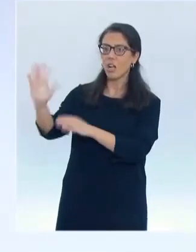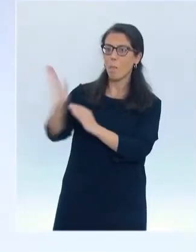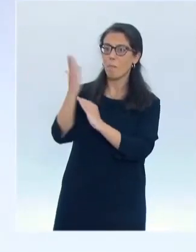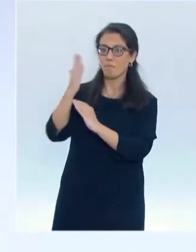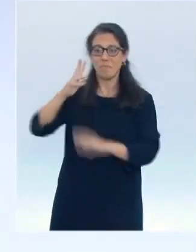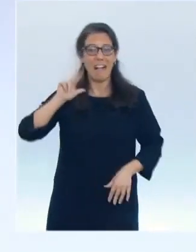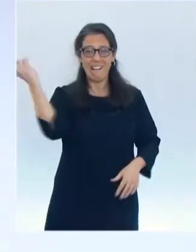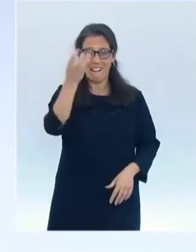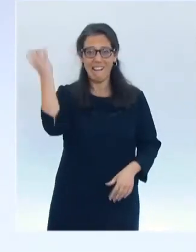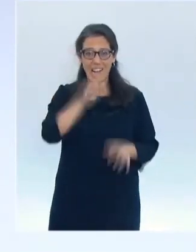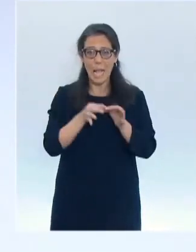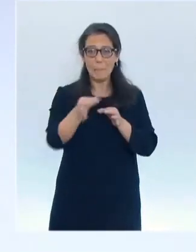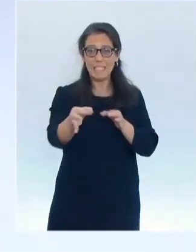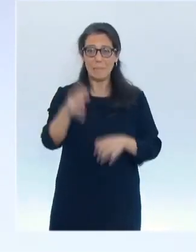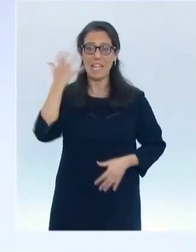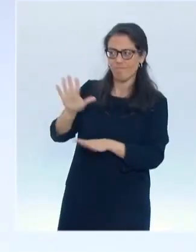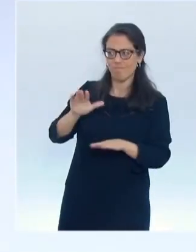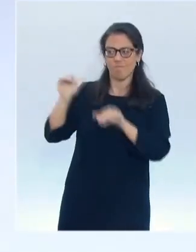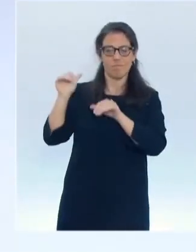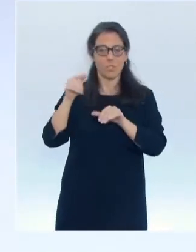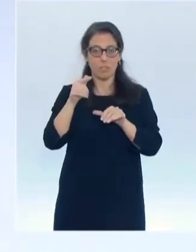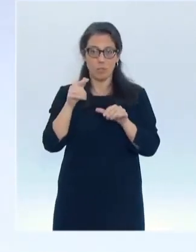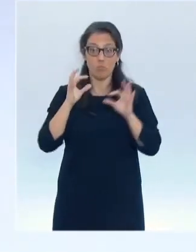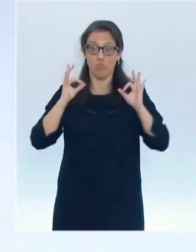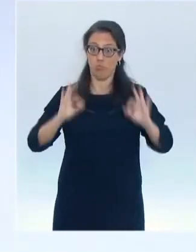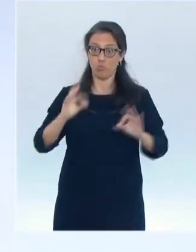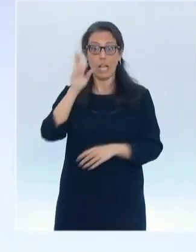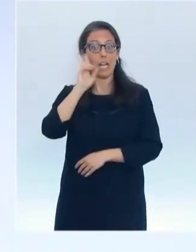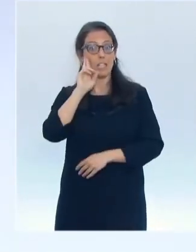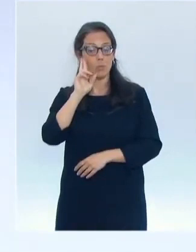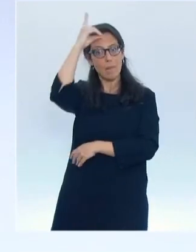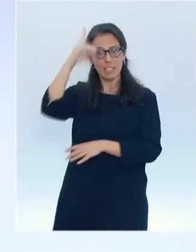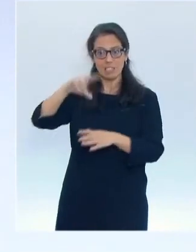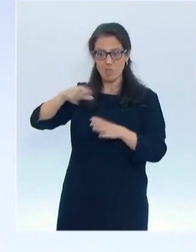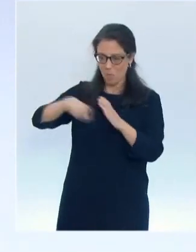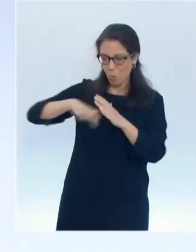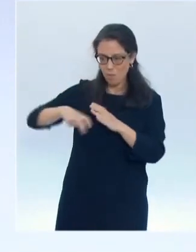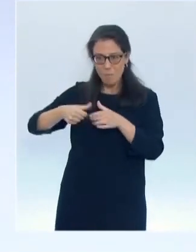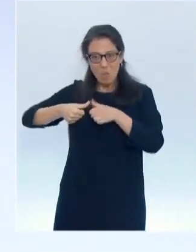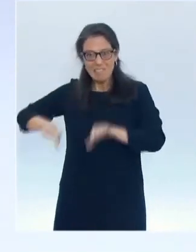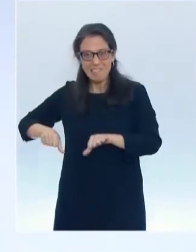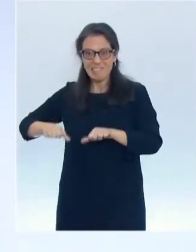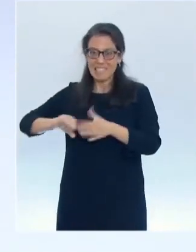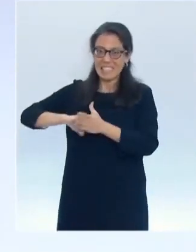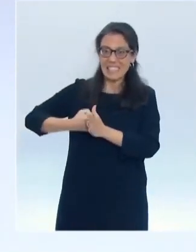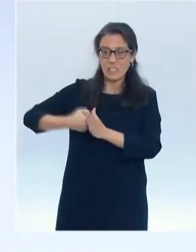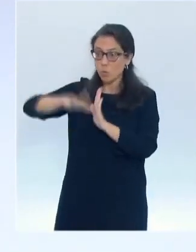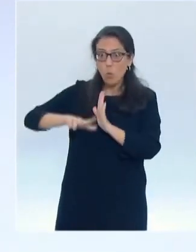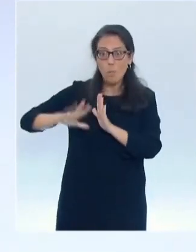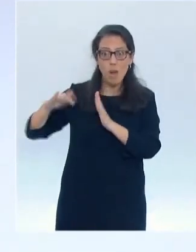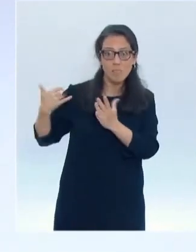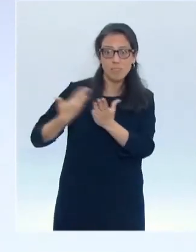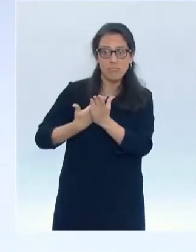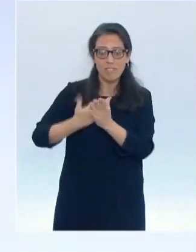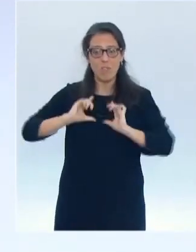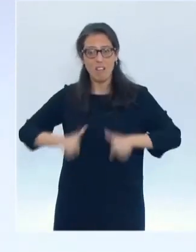bonjour les amis ravis de vous retrouver quinze jours sans me voir sur cette chaîne je sais combien c'est était soutenable et